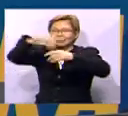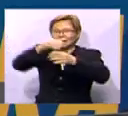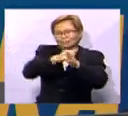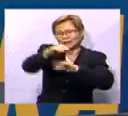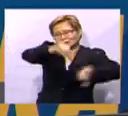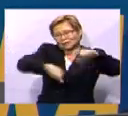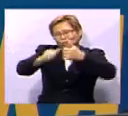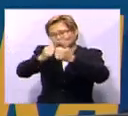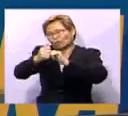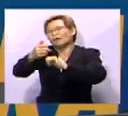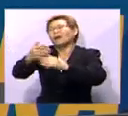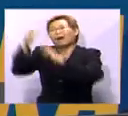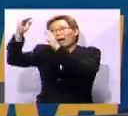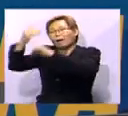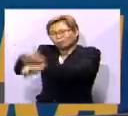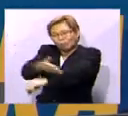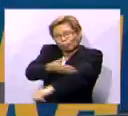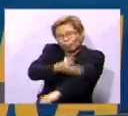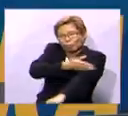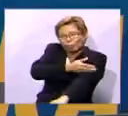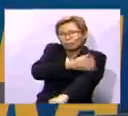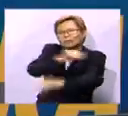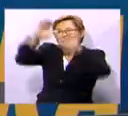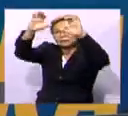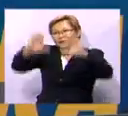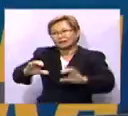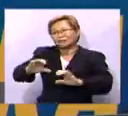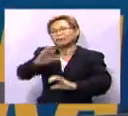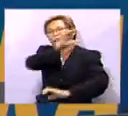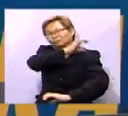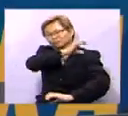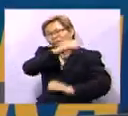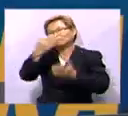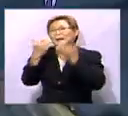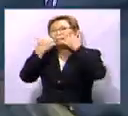agar dapat memajukan lagi corak dan kaedah kejurulatihan yang terkini.